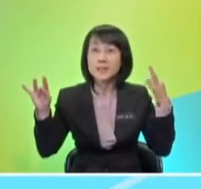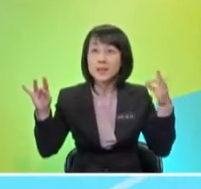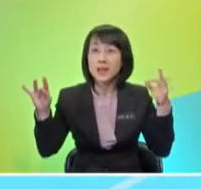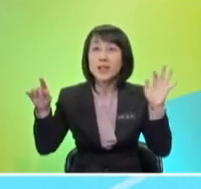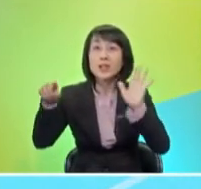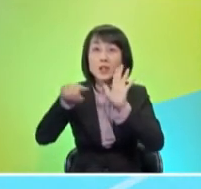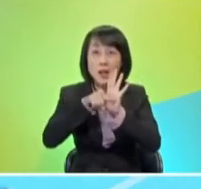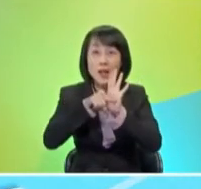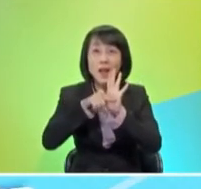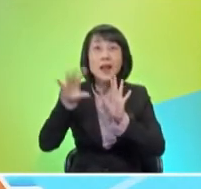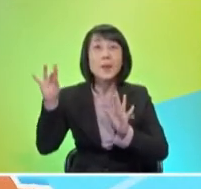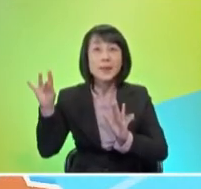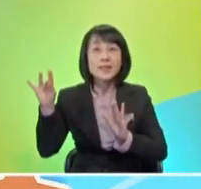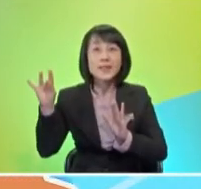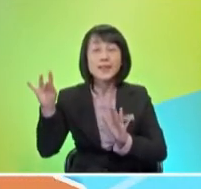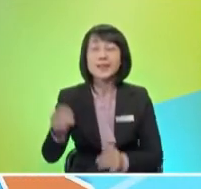oke